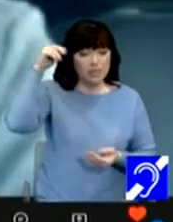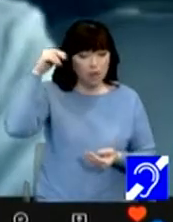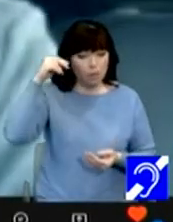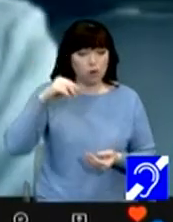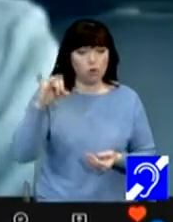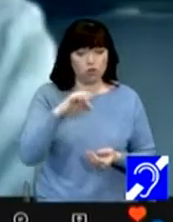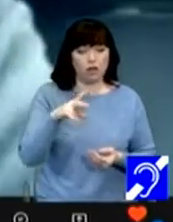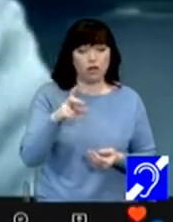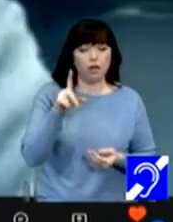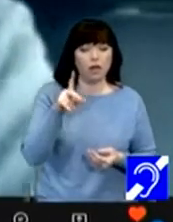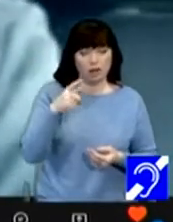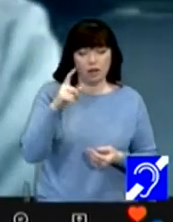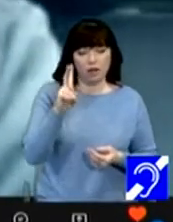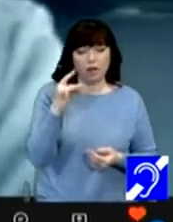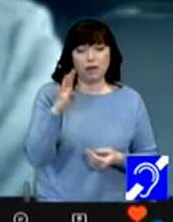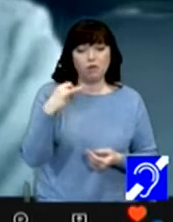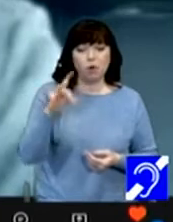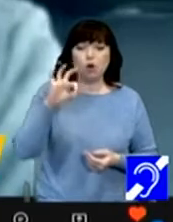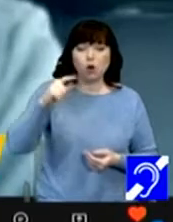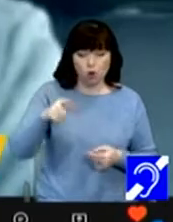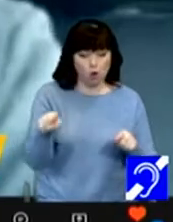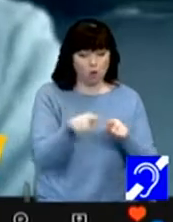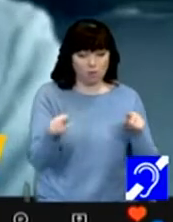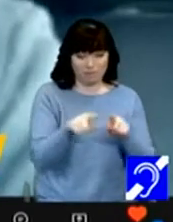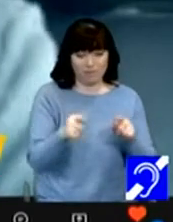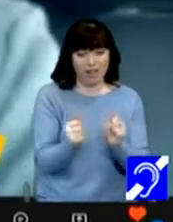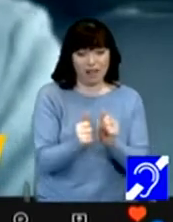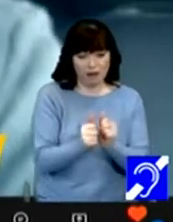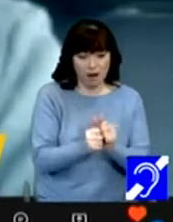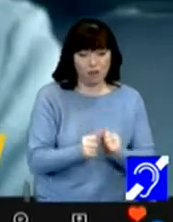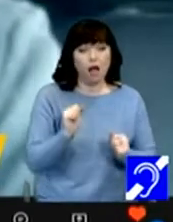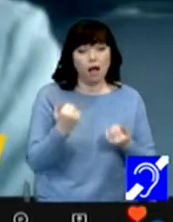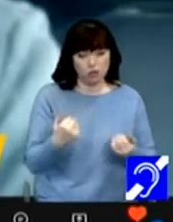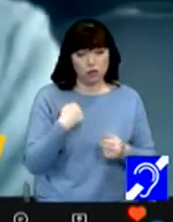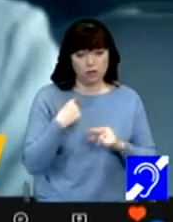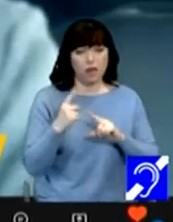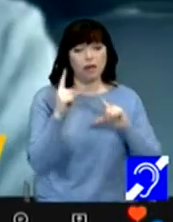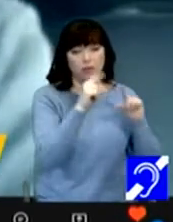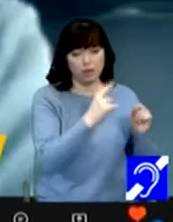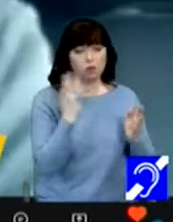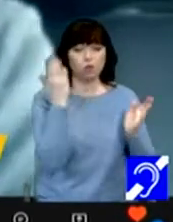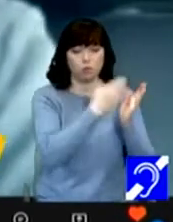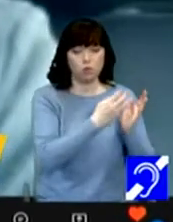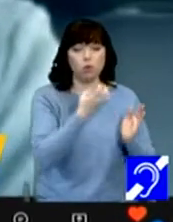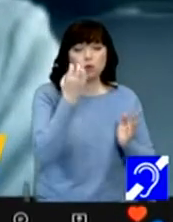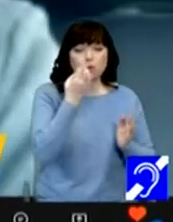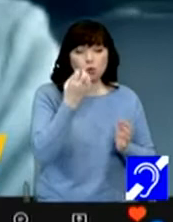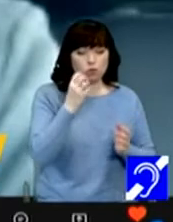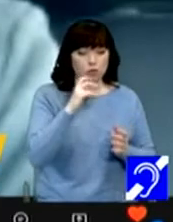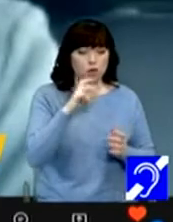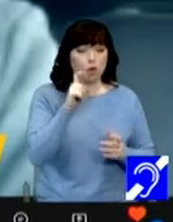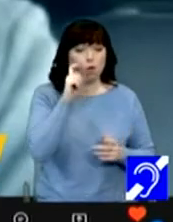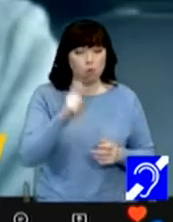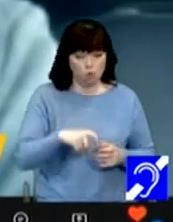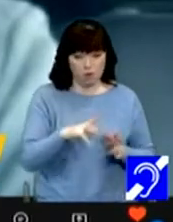и в Кривом Роге, они находятся сравнительно недалеко друг от друга, а сейчас я еду в сторону Южной Украины